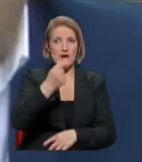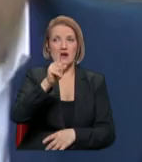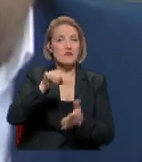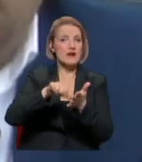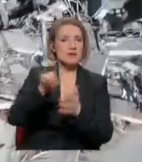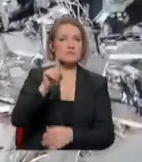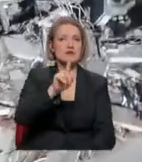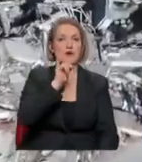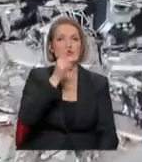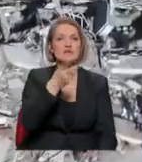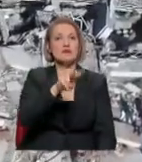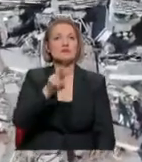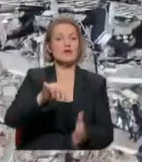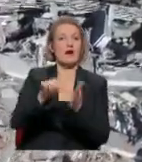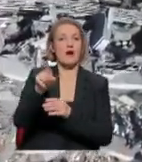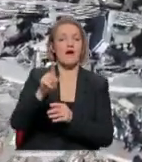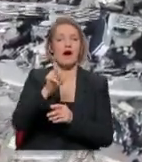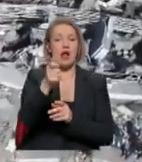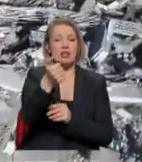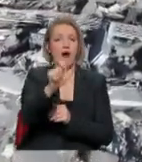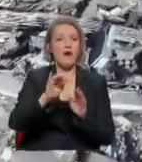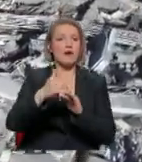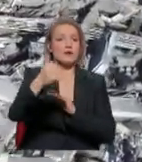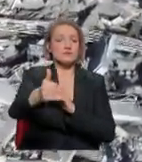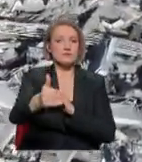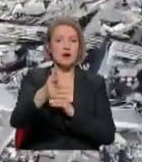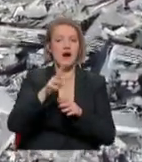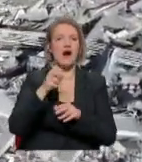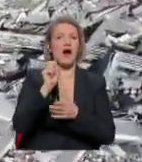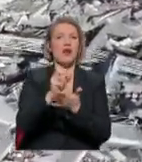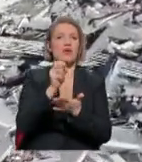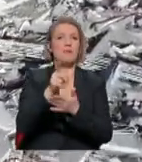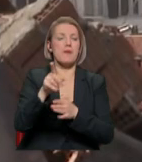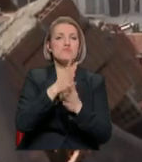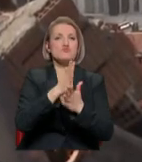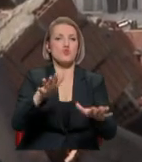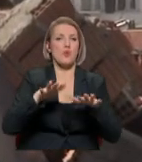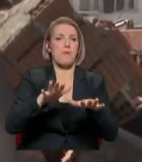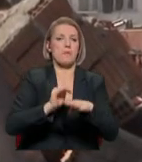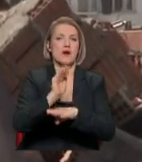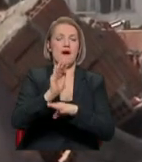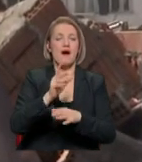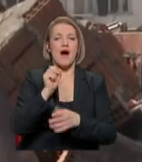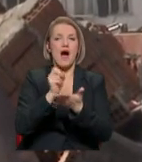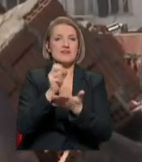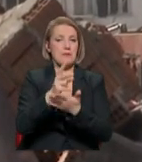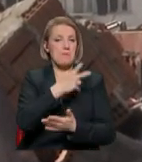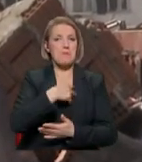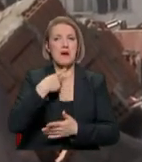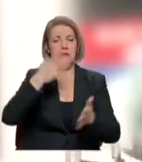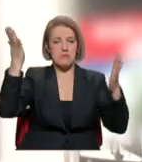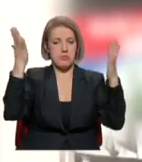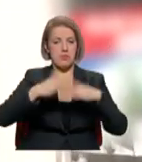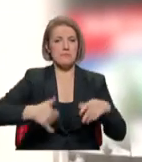Ağustos 2022'yi gösteriyordu. Aradan 6 ay geçti. Adıyaman büyük felaketi yaşadı. Adıyaman Belediyesi yerle bir oldu.